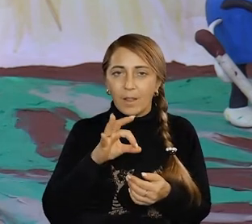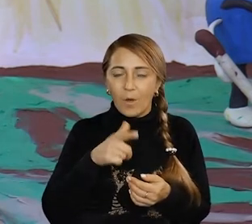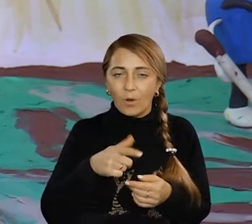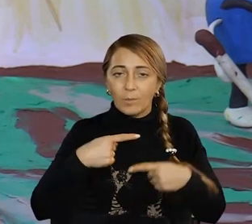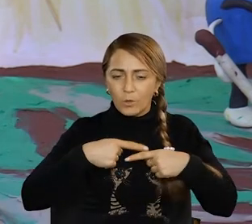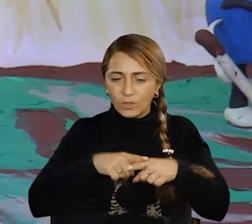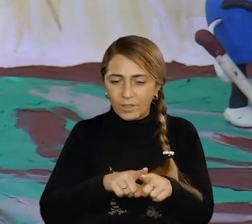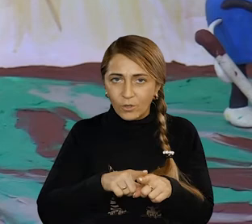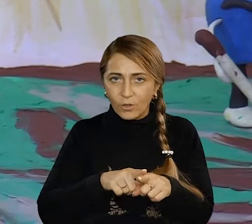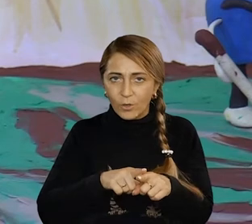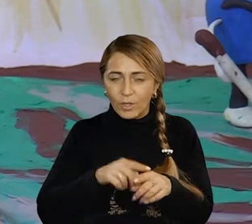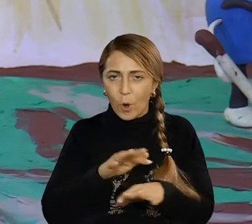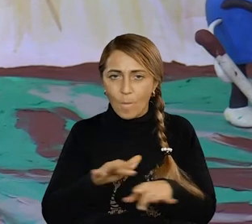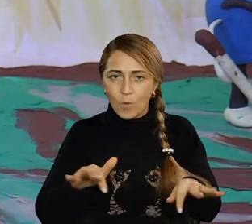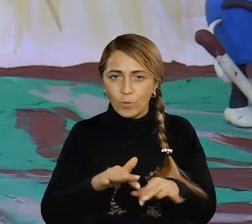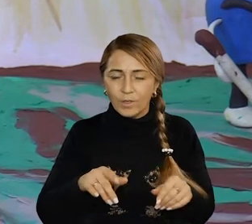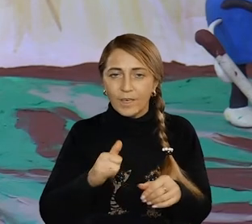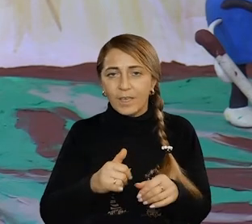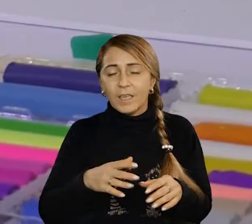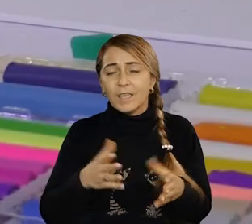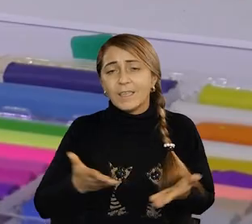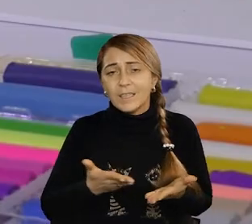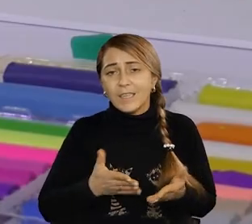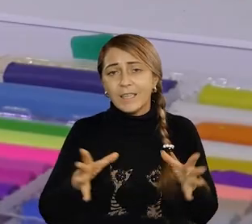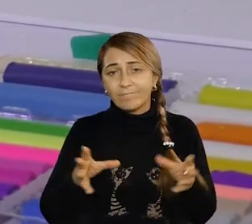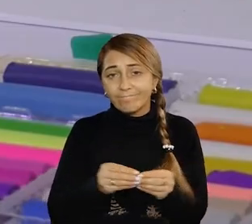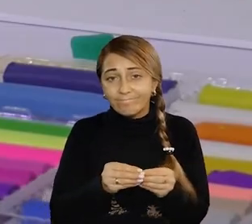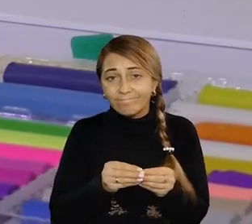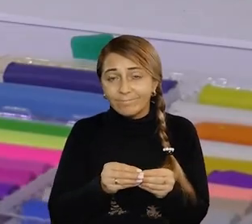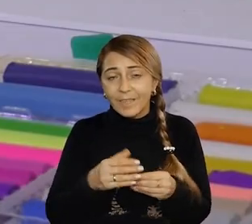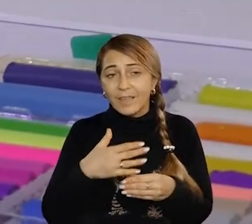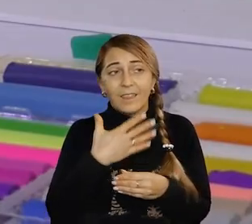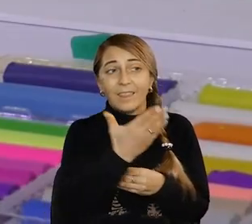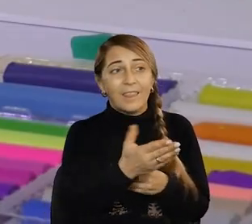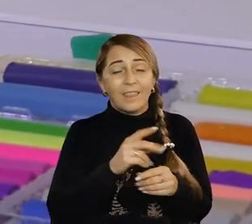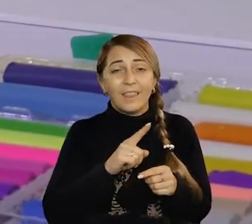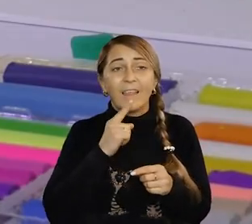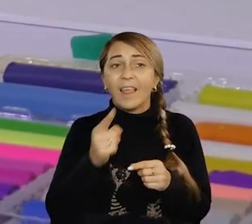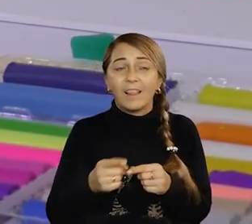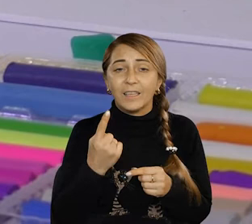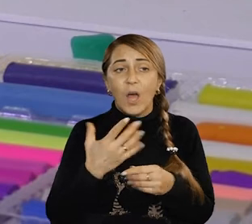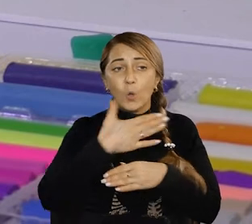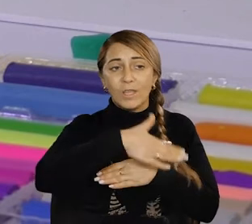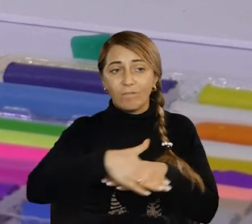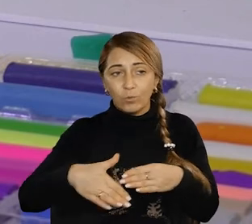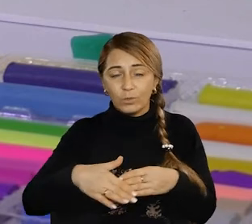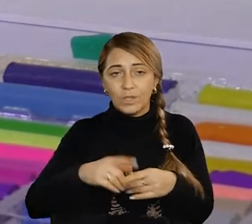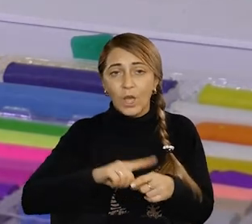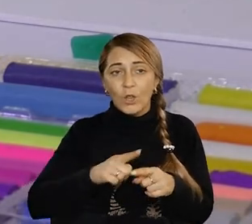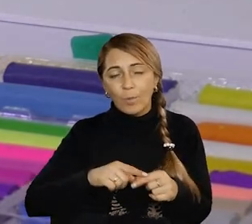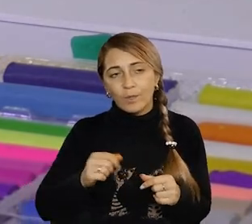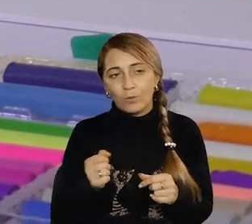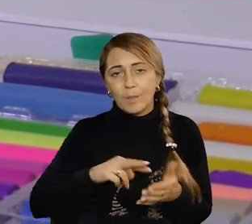комп'ютерні технології. Та й мешкали вони, як виявилося, згодом неподалік, на одній вулиці. Тому